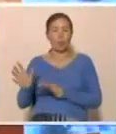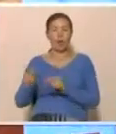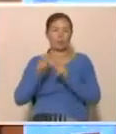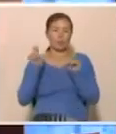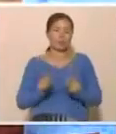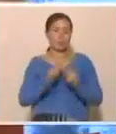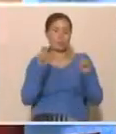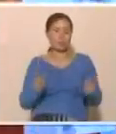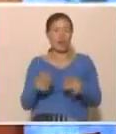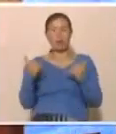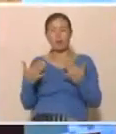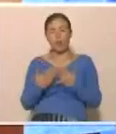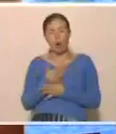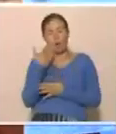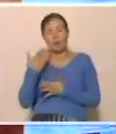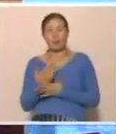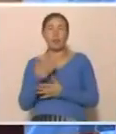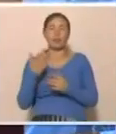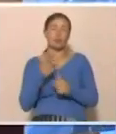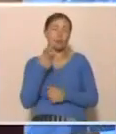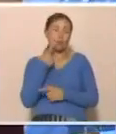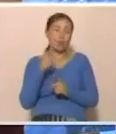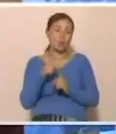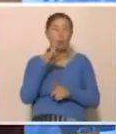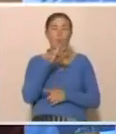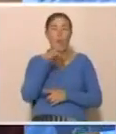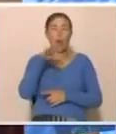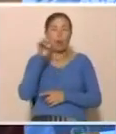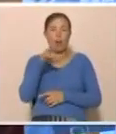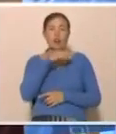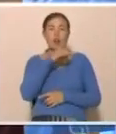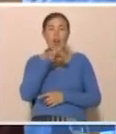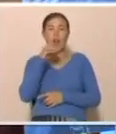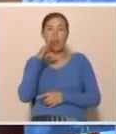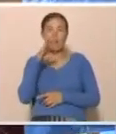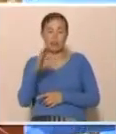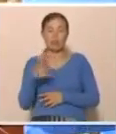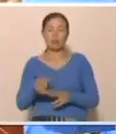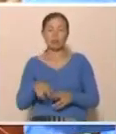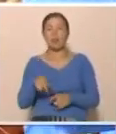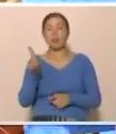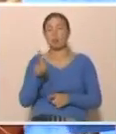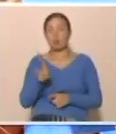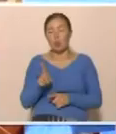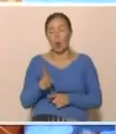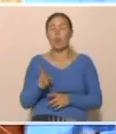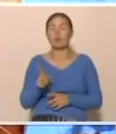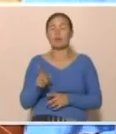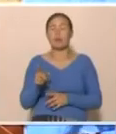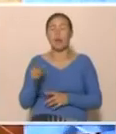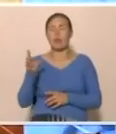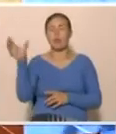объектов в эксплуатацию. По словам Нурлана Джариева, спектр специалистов центра расширится за счет новых кадров, в том числе кандидатов